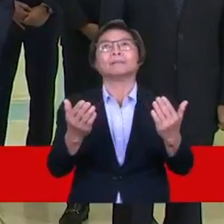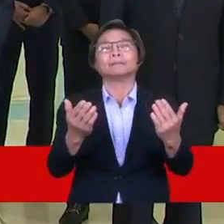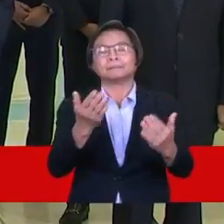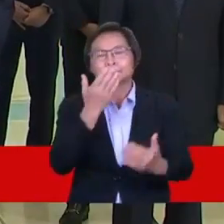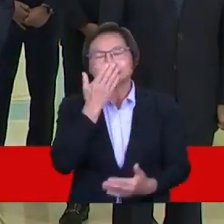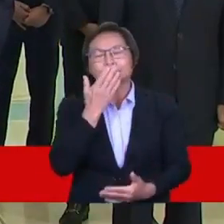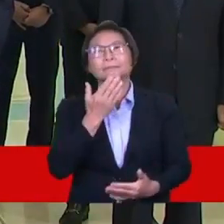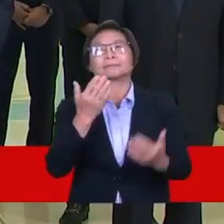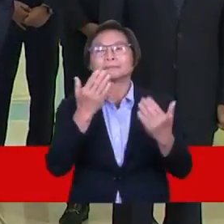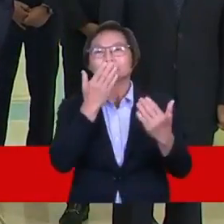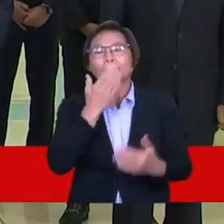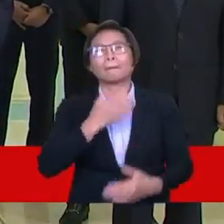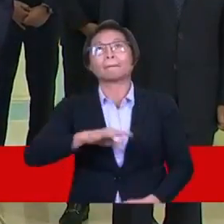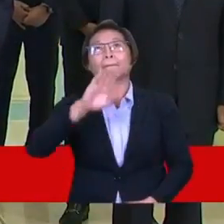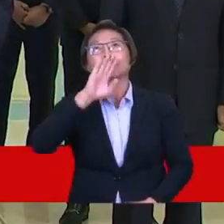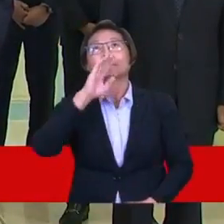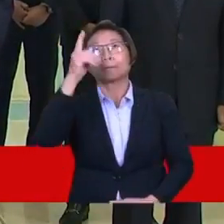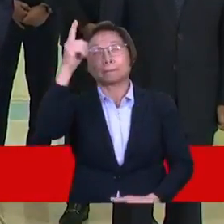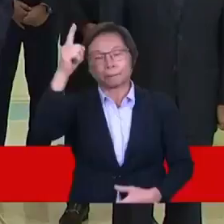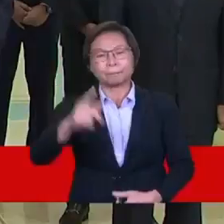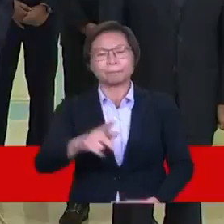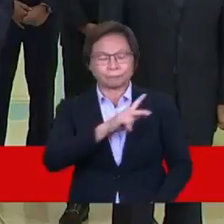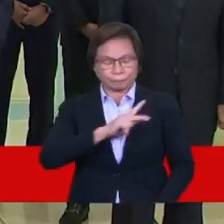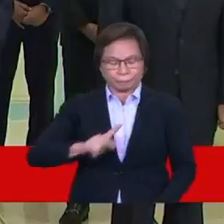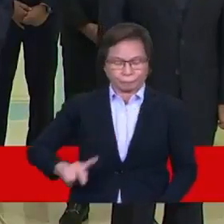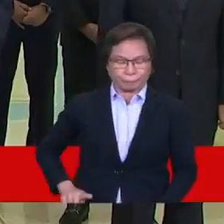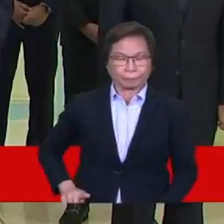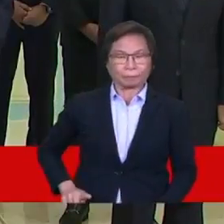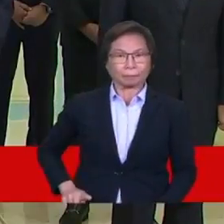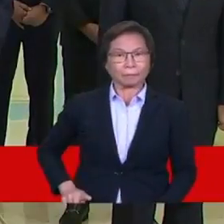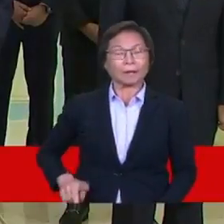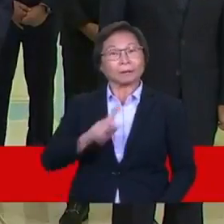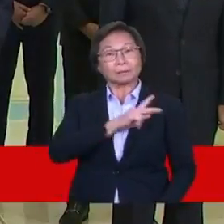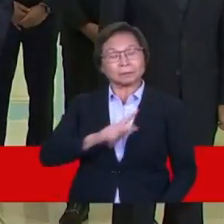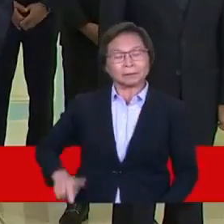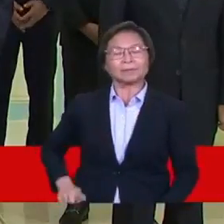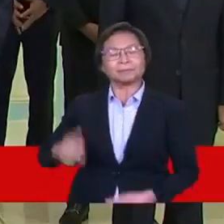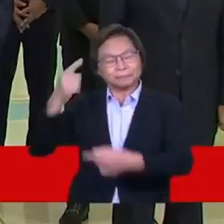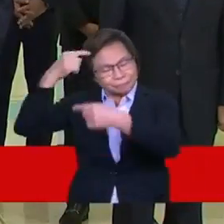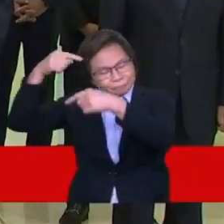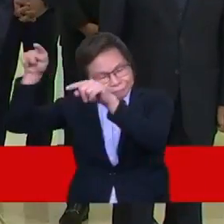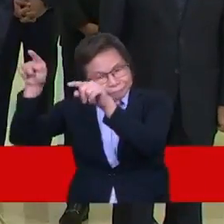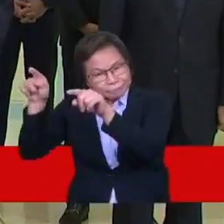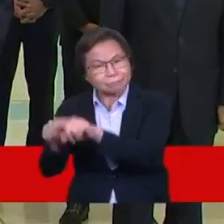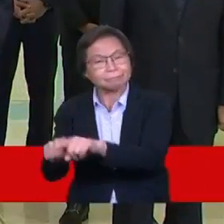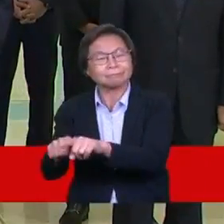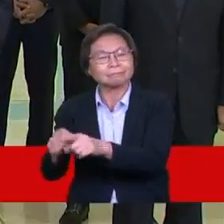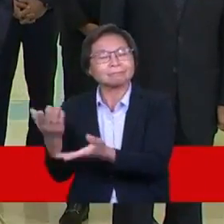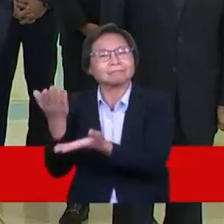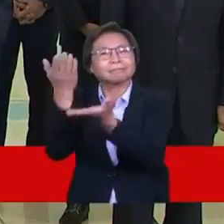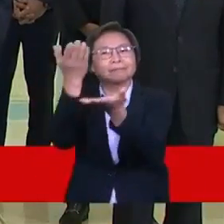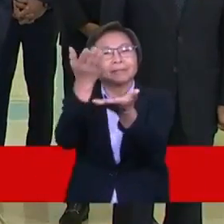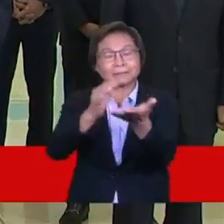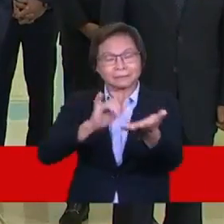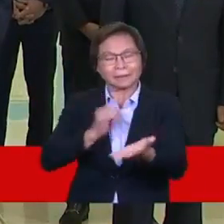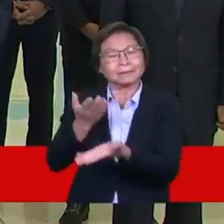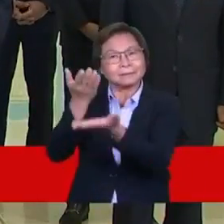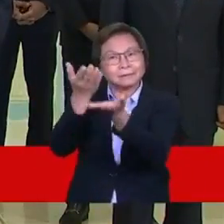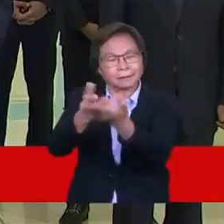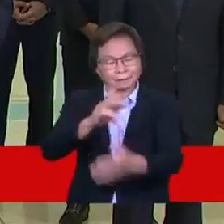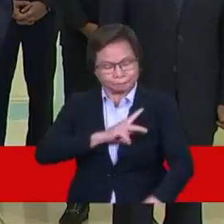kebawah duli Yang Maha Mulia Sri Paduka Baginda handphone Agung telah memperkenankan cadangan saya